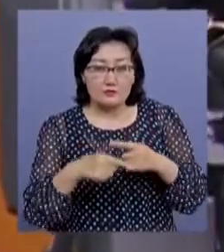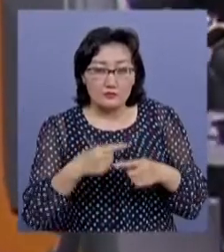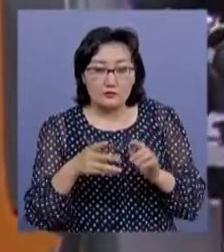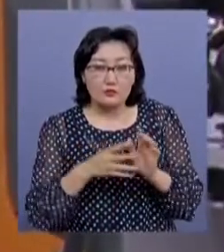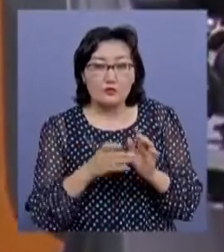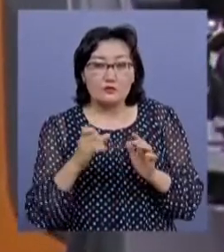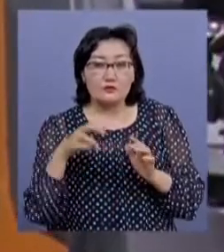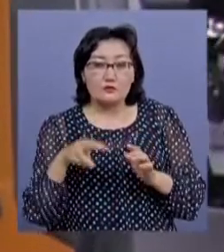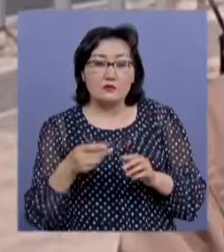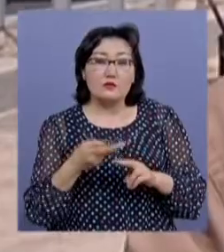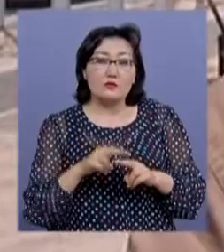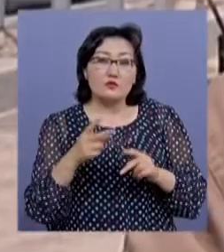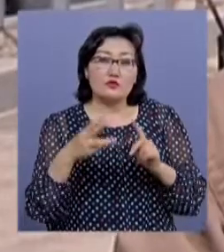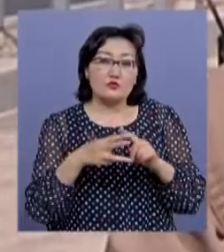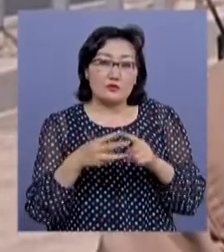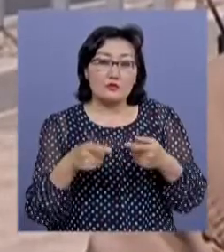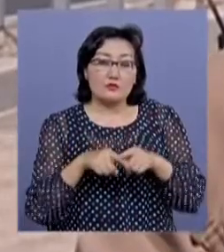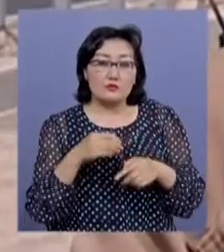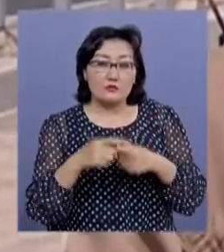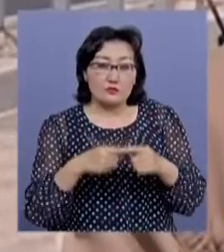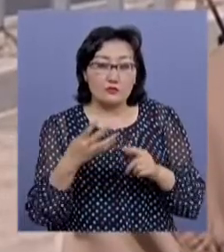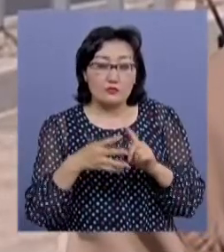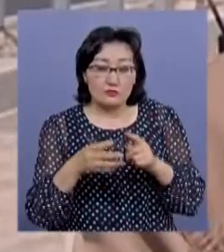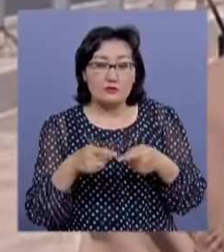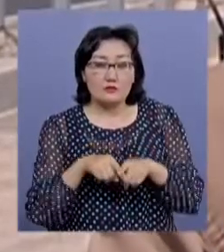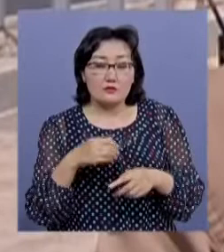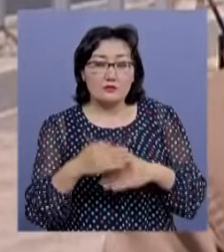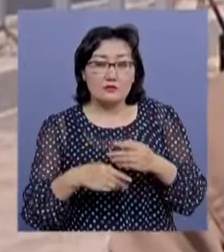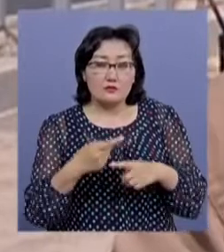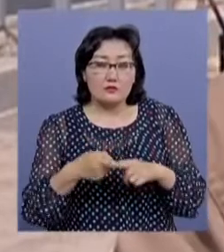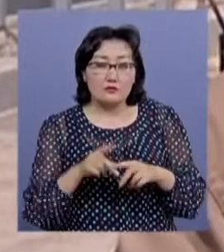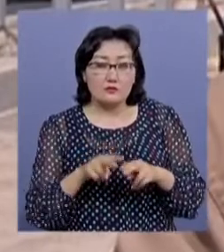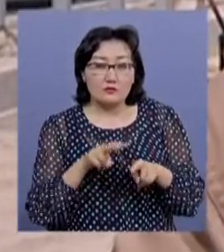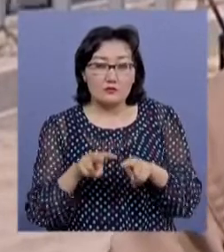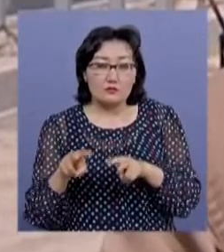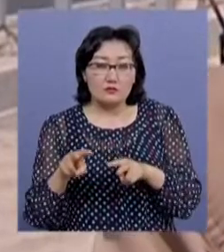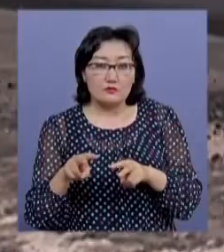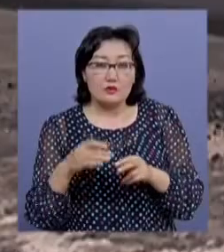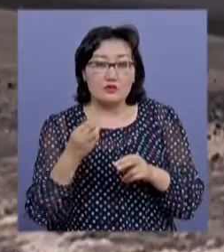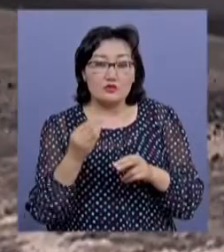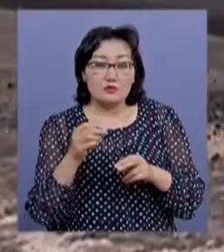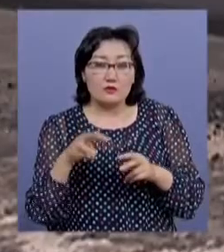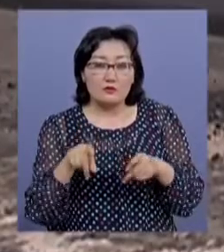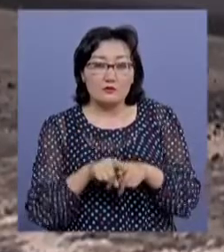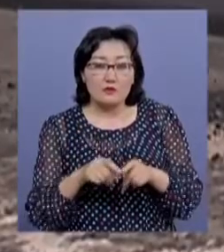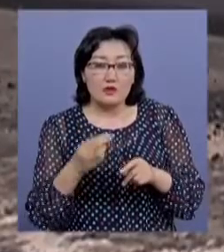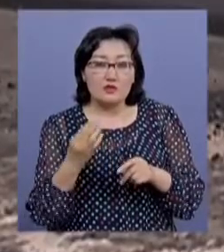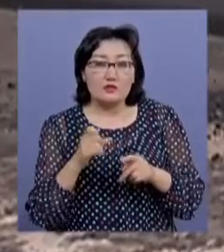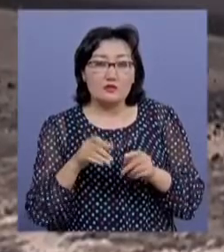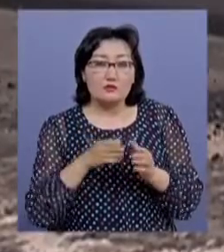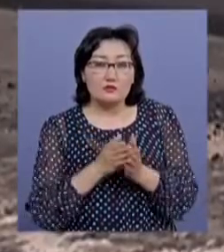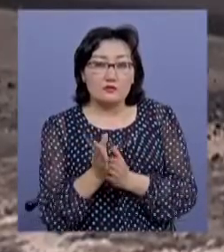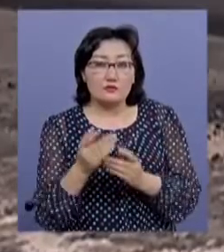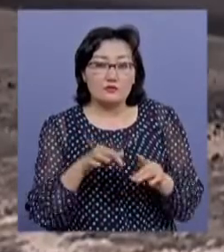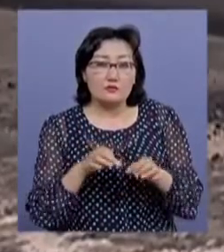9 сантиметрді. Одан кейін үшінші қабат болады, одан кейін төртінші қабат болады. Уже ол контрольный шыма деген. Шығыс бағытқа қарай